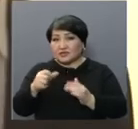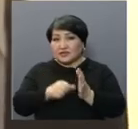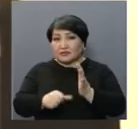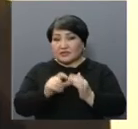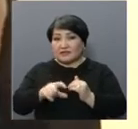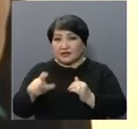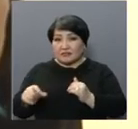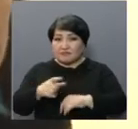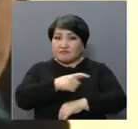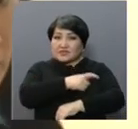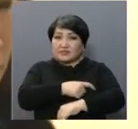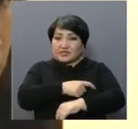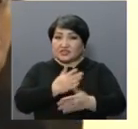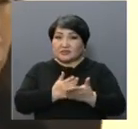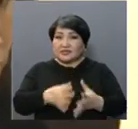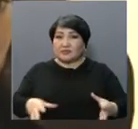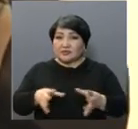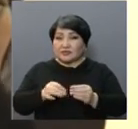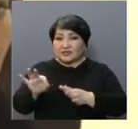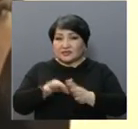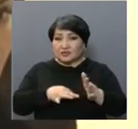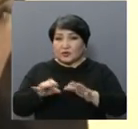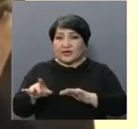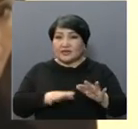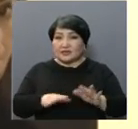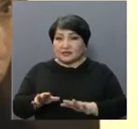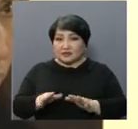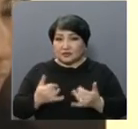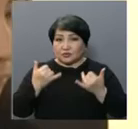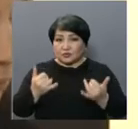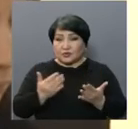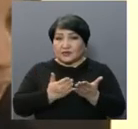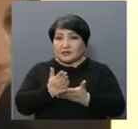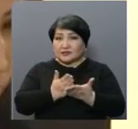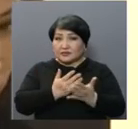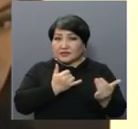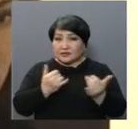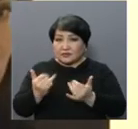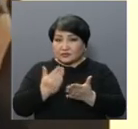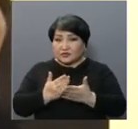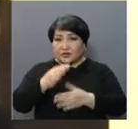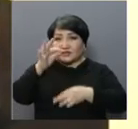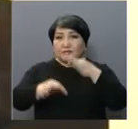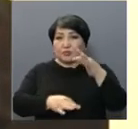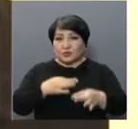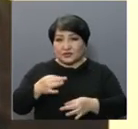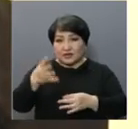диспетчерлік қызметмен біріктіру арқылы бірыңғай шұғыл әрекет ету қызметі құрылған. Жедел жәрдем көліктерінің спутниктік мониторингі жолға қойылған.